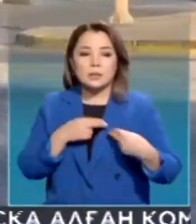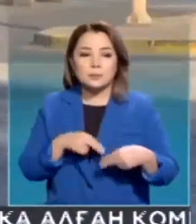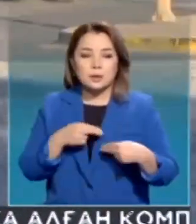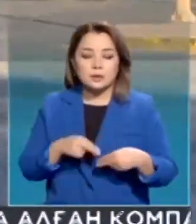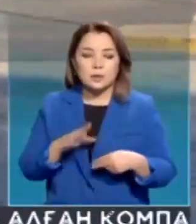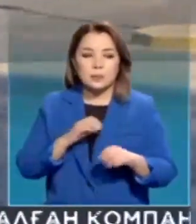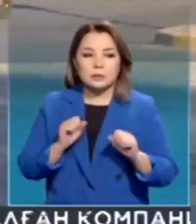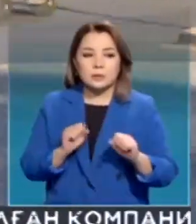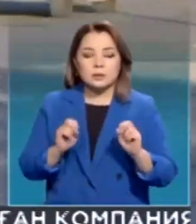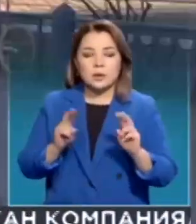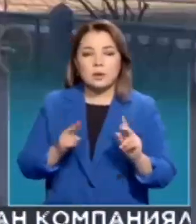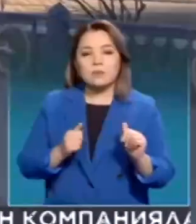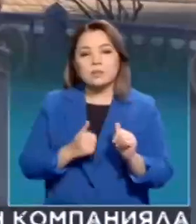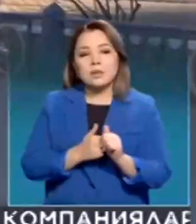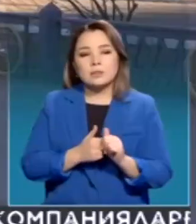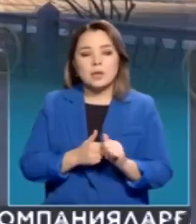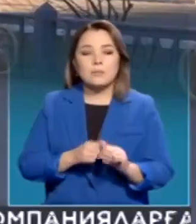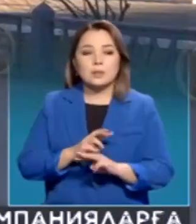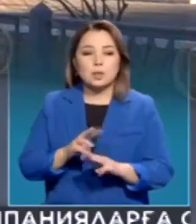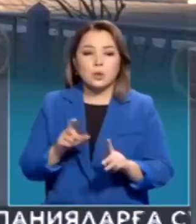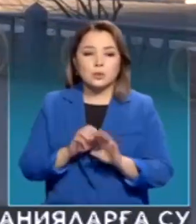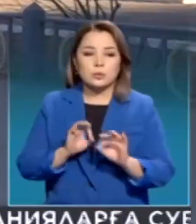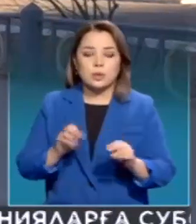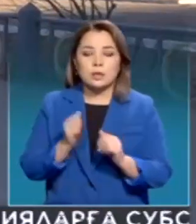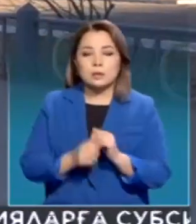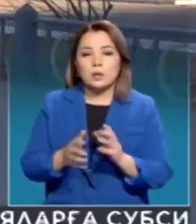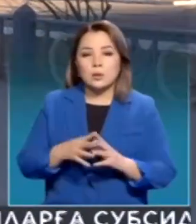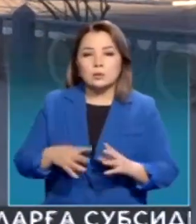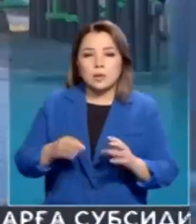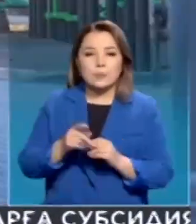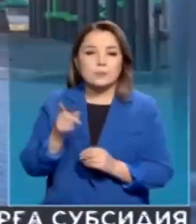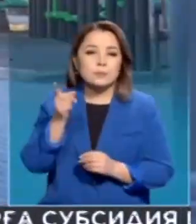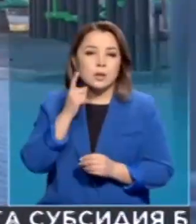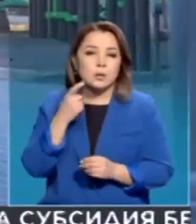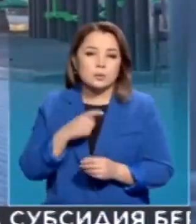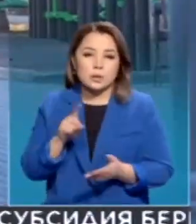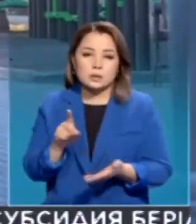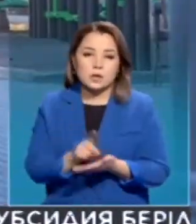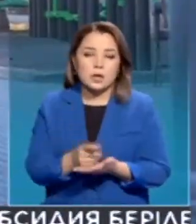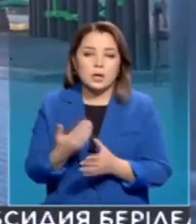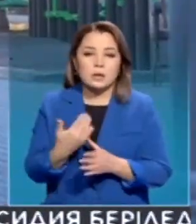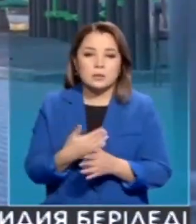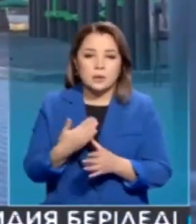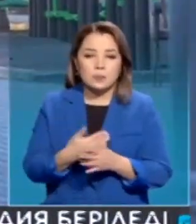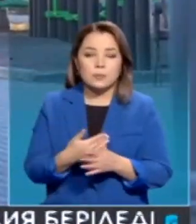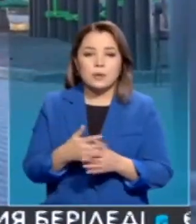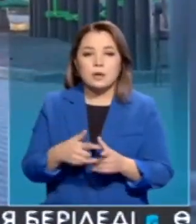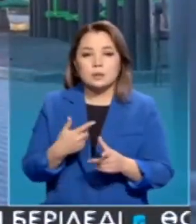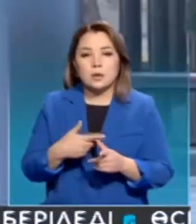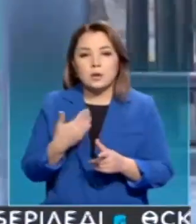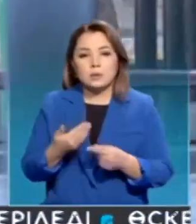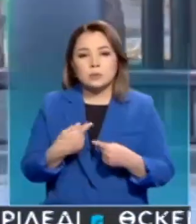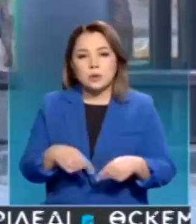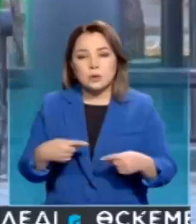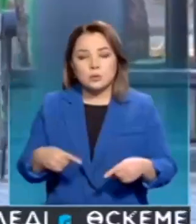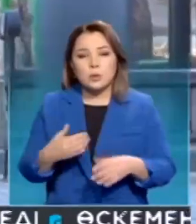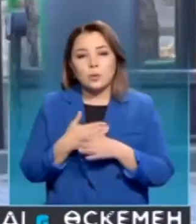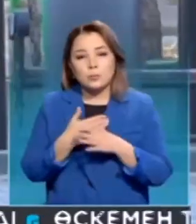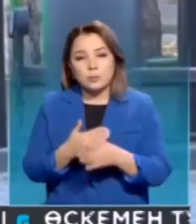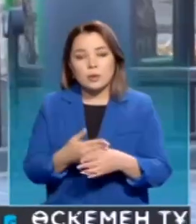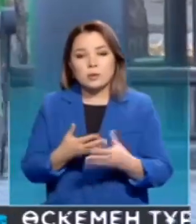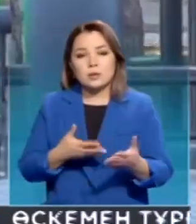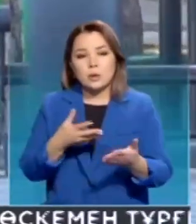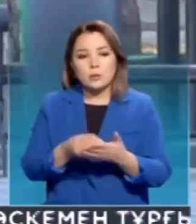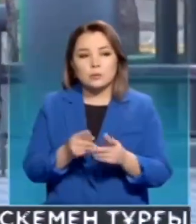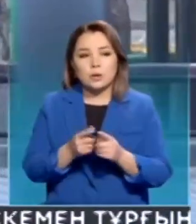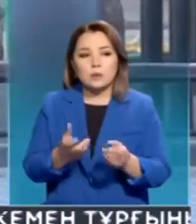әлеметтік қорғау вице-министрінің сөзінше, әр отбасы смартфон арқылы өзіне тиесілі жәрдемақы, атаулы көмек, басқа да төлемдер жайлы деректі